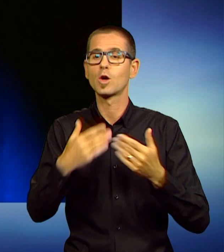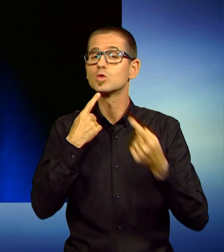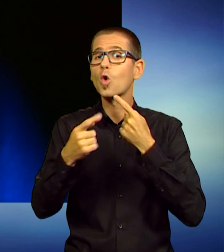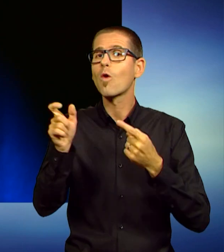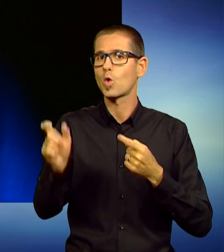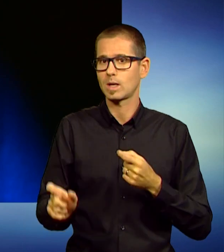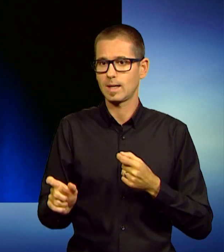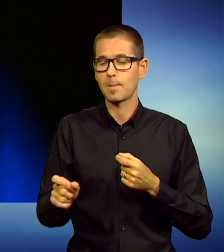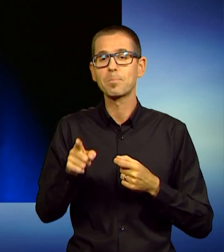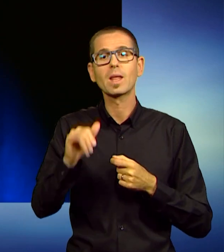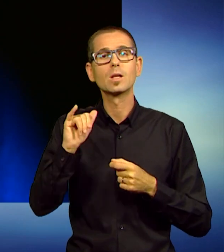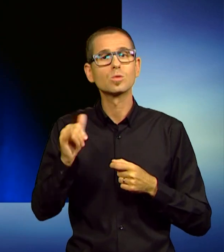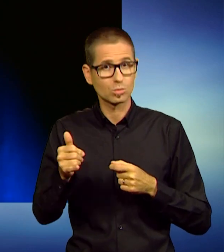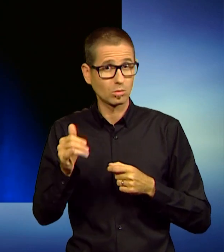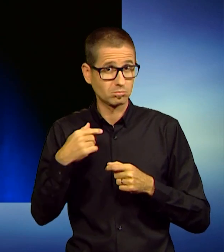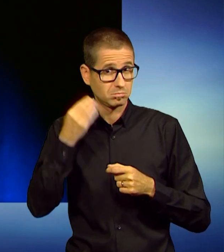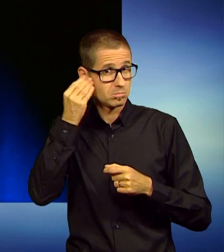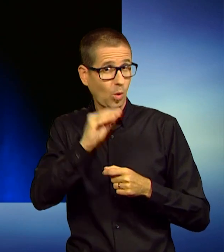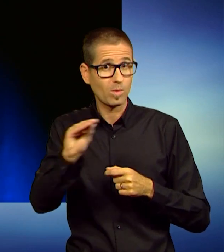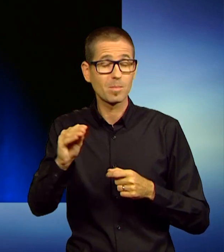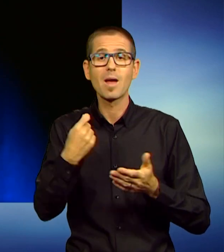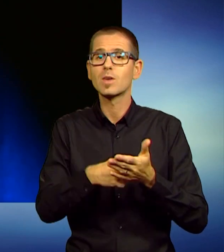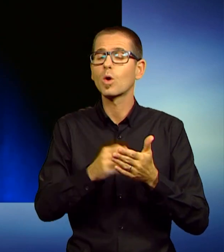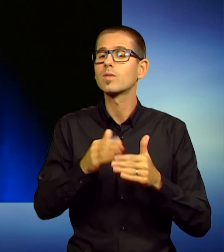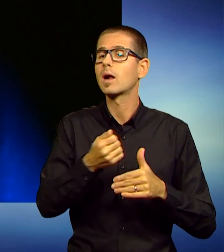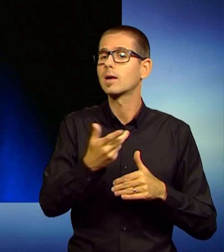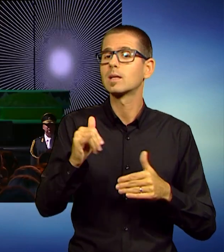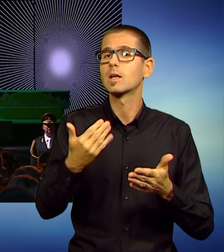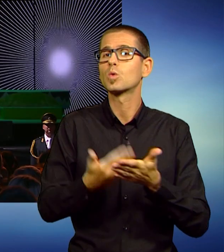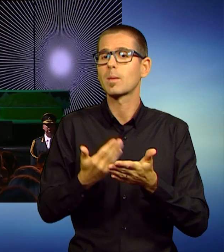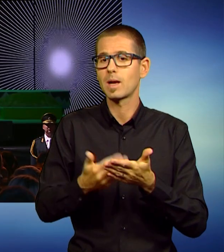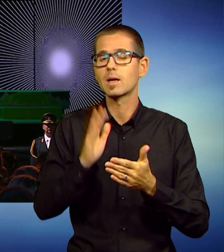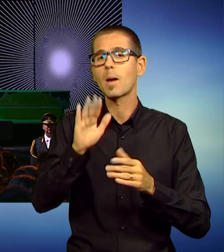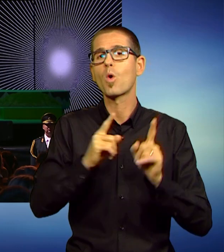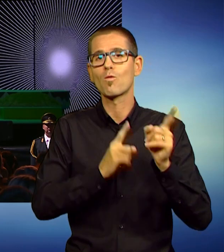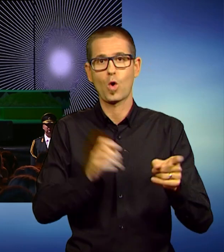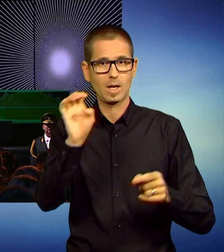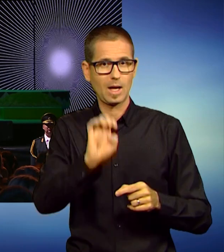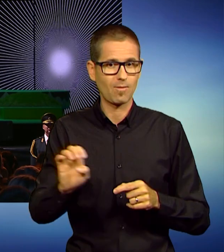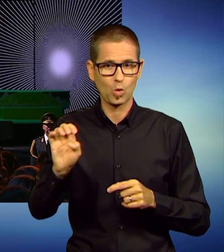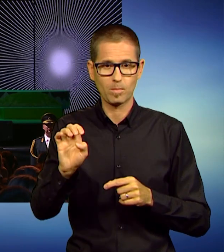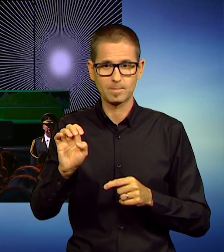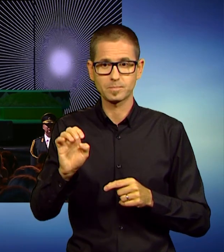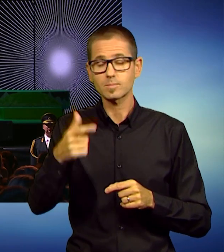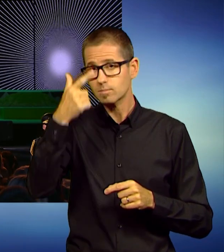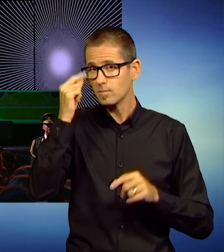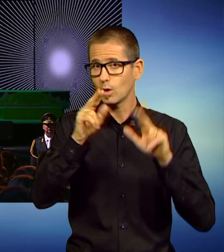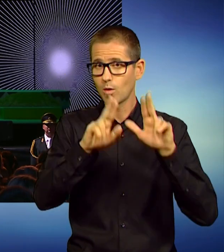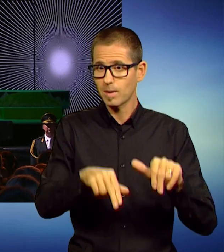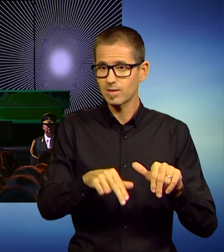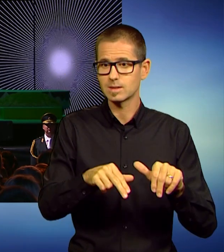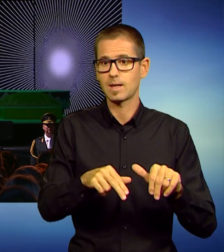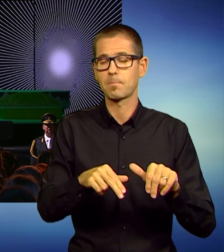sogovornika. To so, naj spomnim, vrednote, na katerih je utemeljena povojna Evropa. Človekove